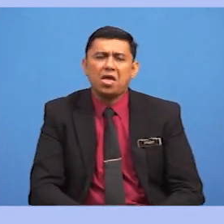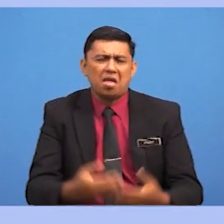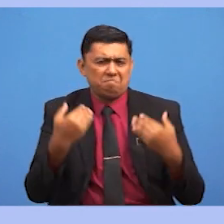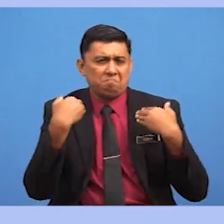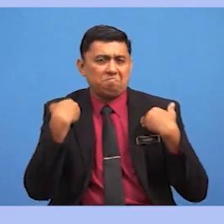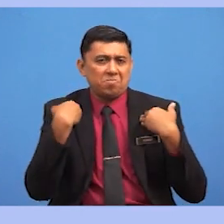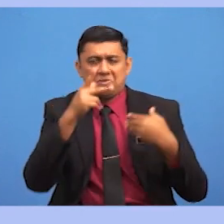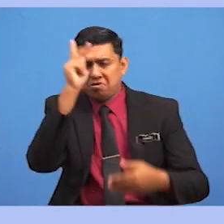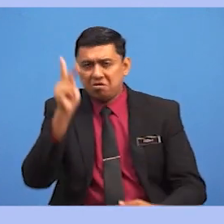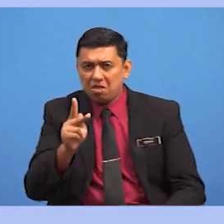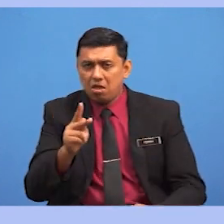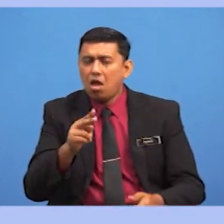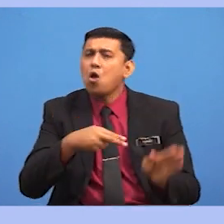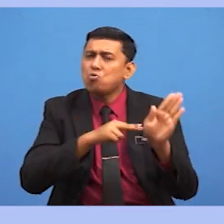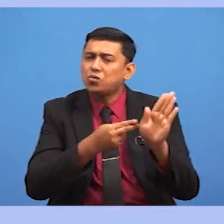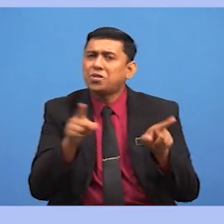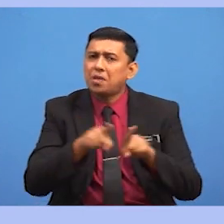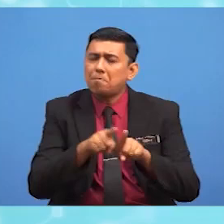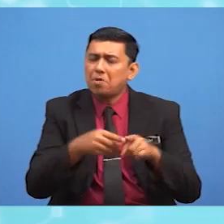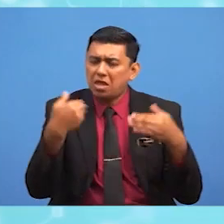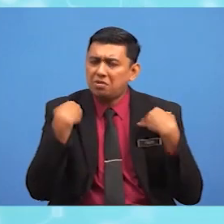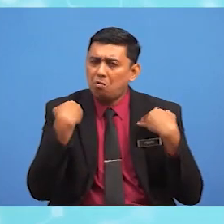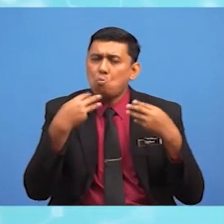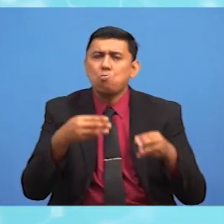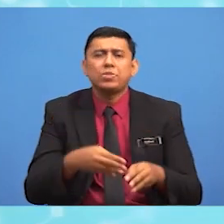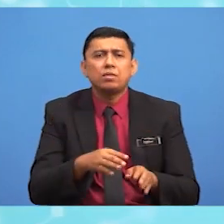sama boleh wujud dalam bentuk yang berbeza?